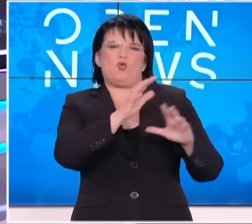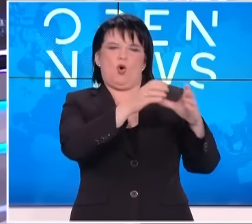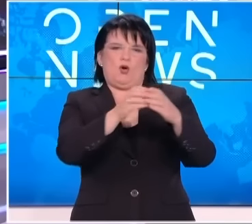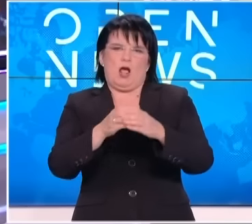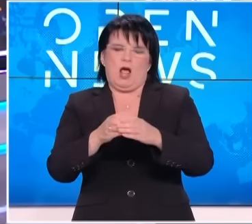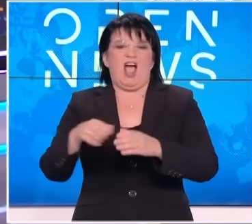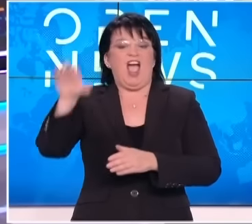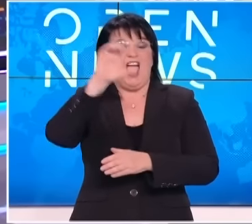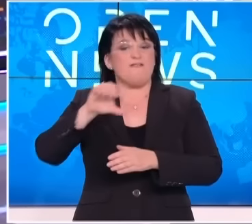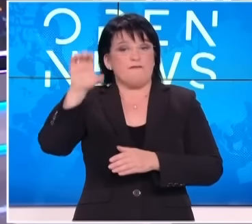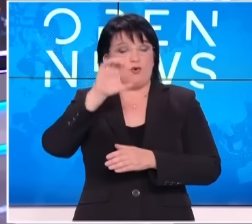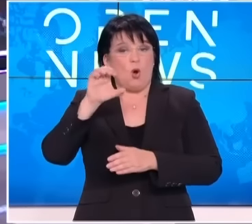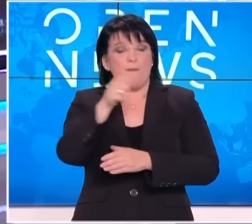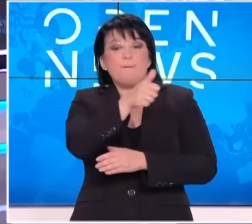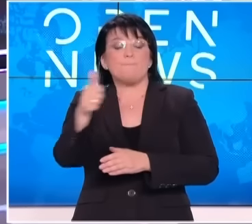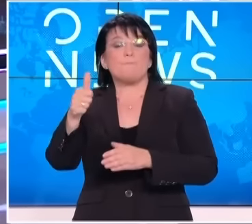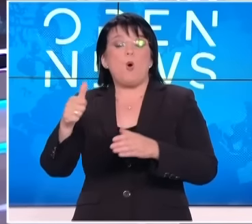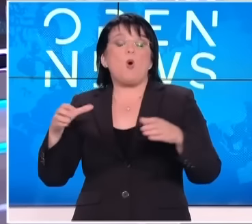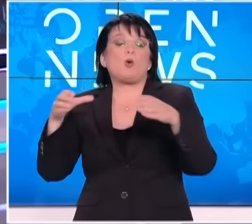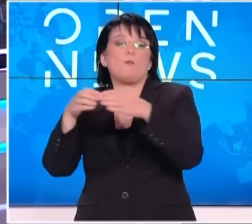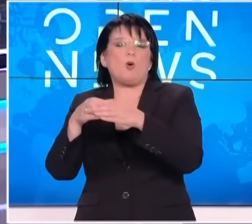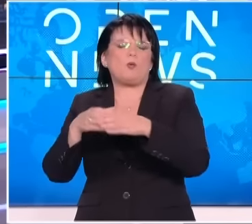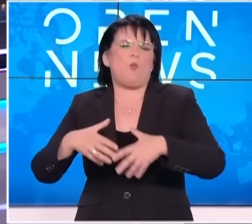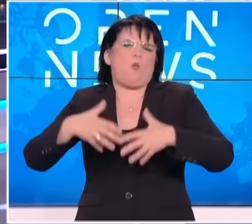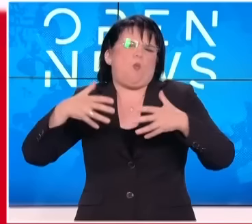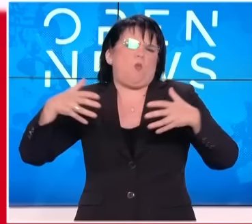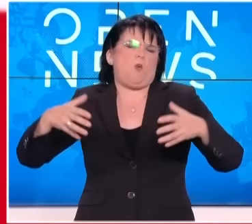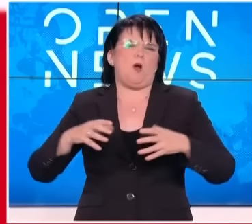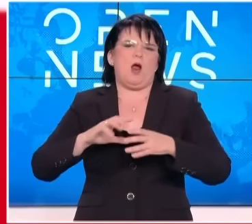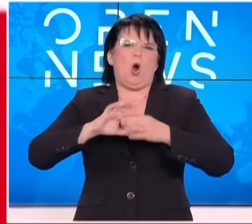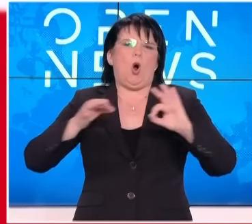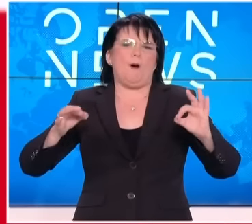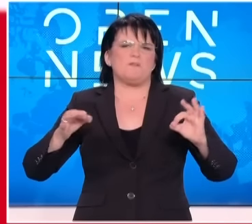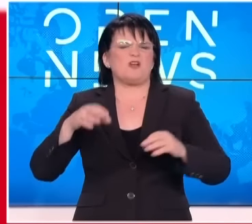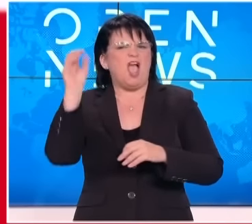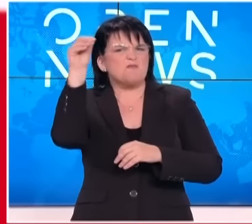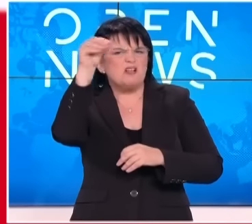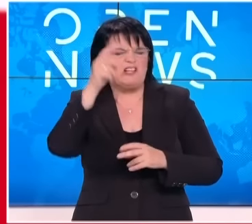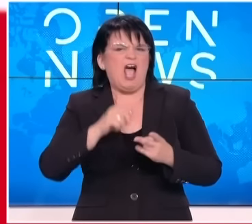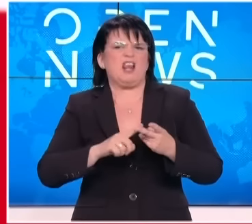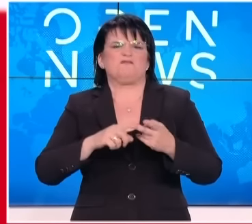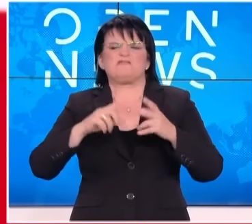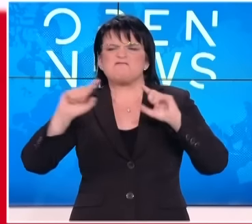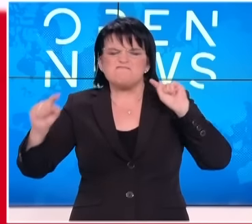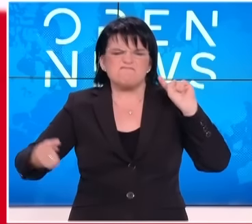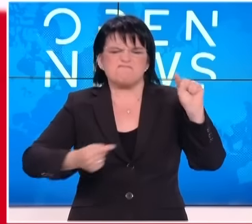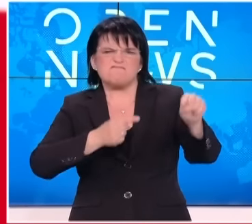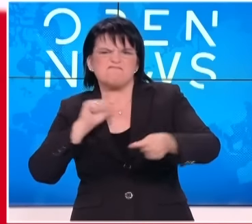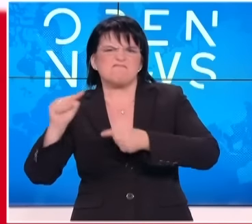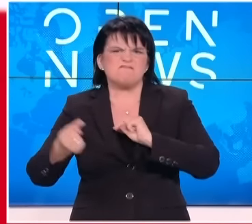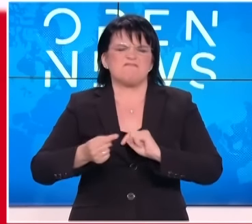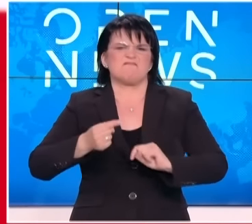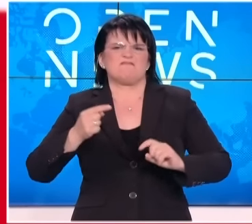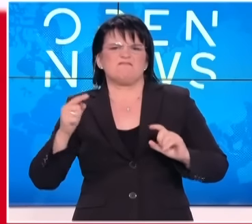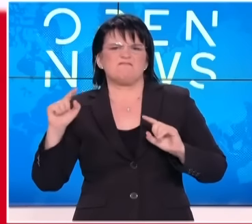ευρωπαϊκή ένωση των μονοπωλίων των μεγάλων ομίλων η ευρωπαϊκή ένωση της εκμετάλλευσης των πολέμων όλων αυτών